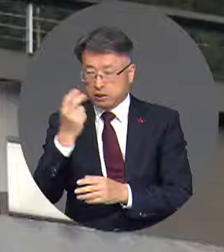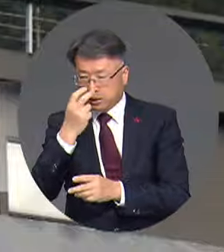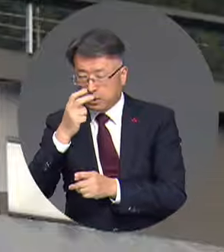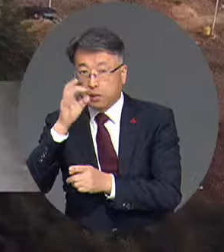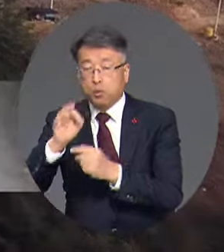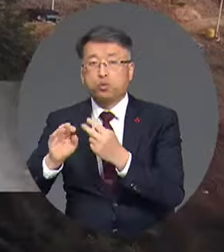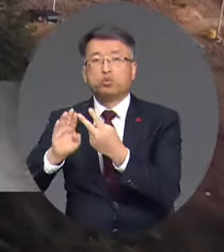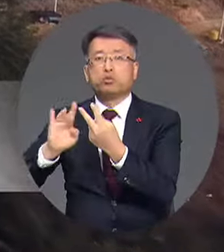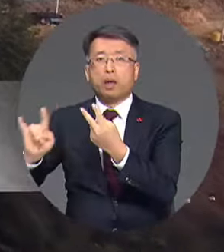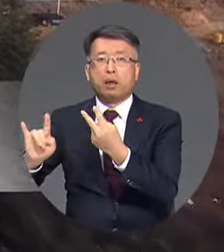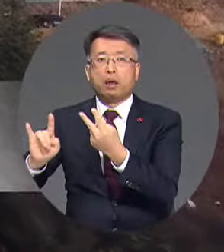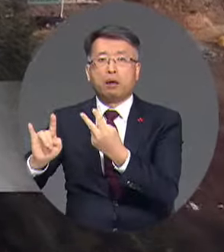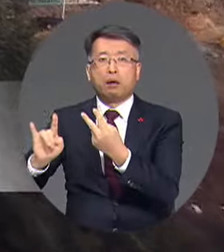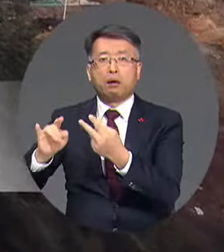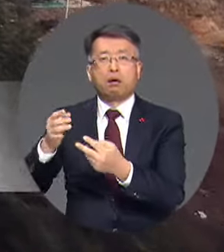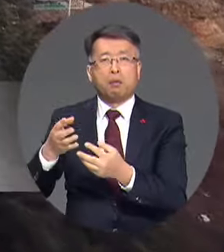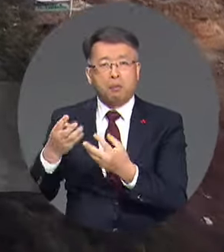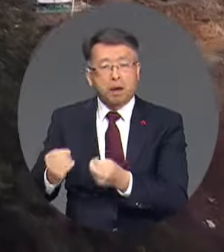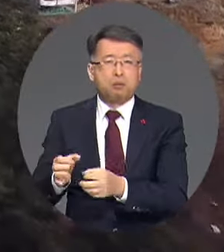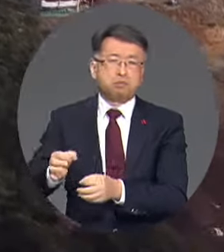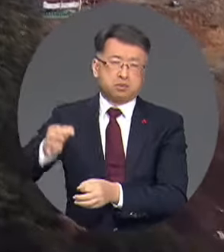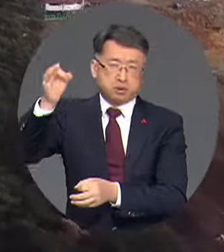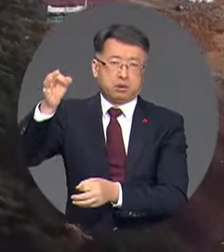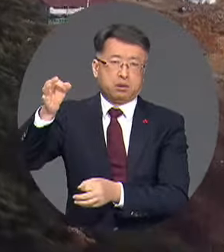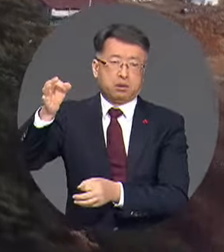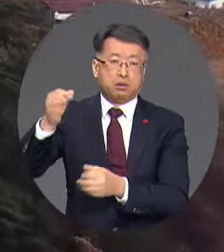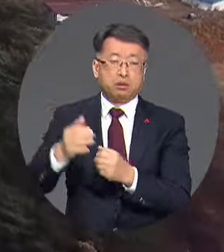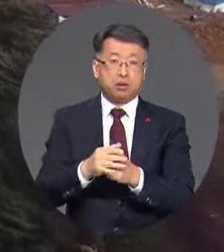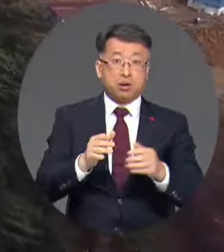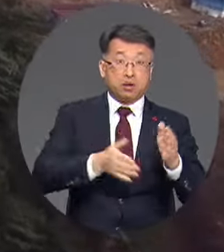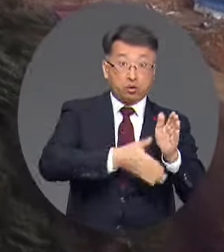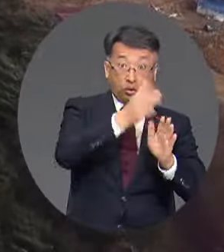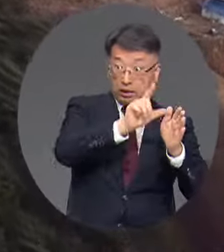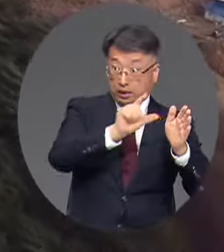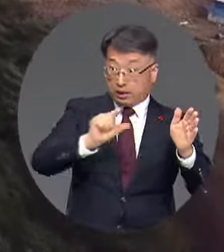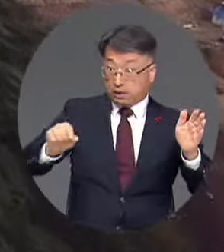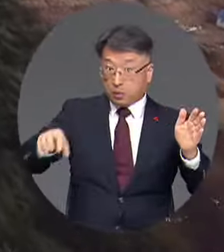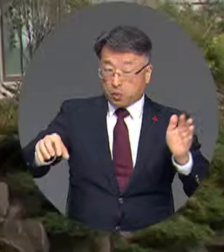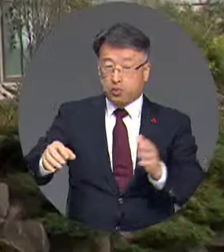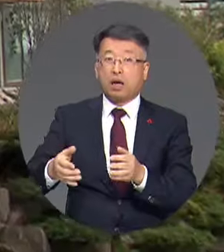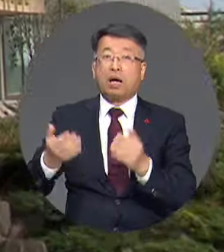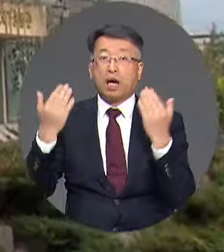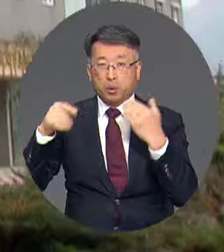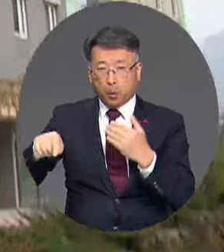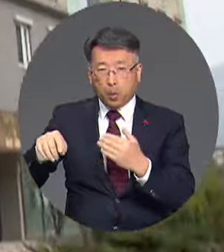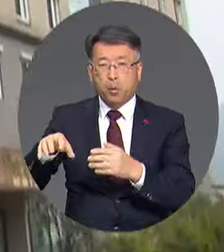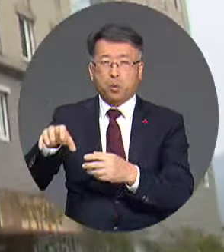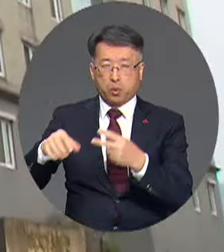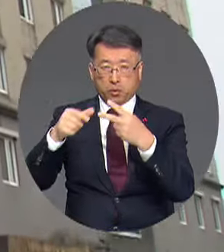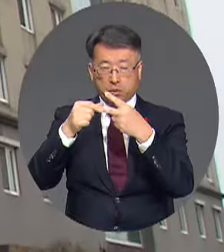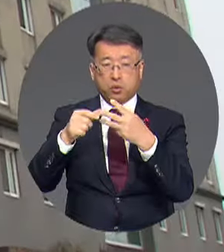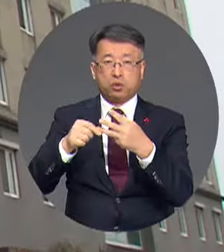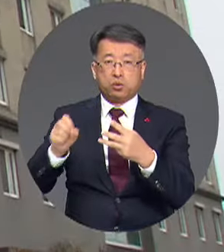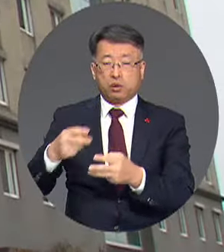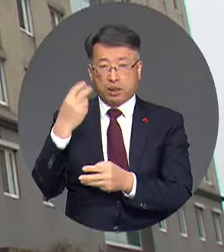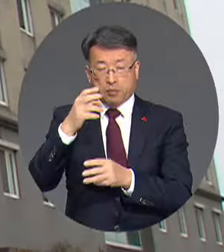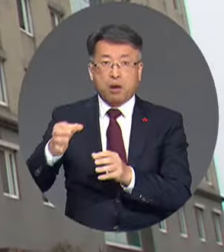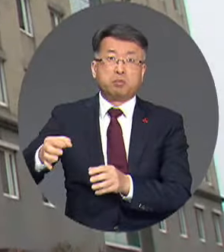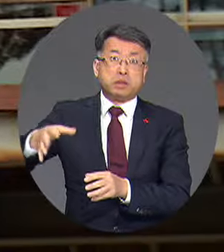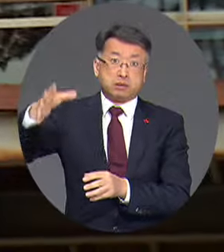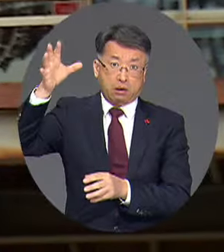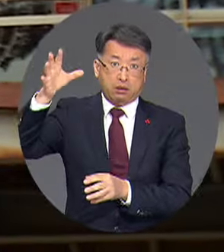을보 오는 것으로 전해졌습니다 도심 외곽에 있고 학교 시설물이라는 특수성에 감정가 아지